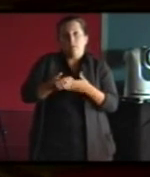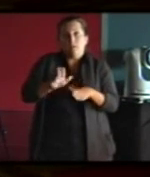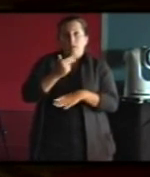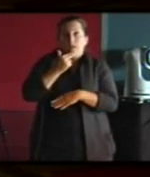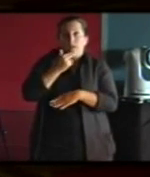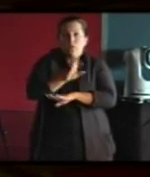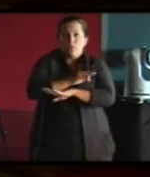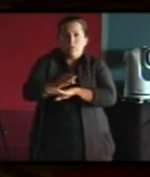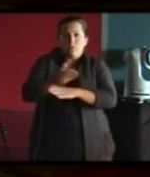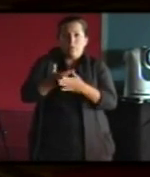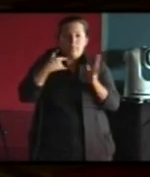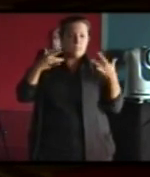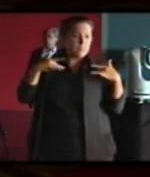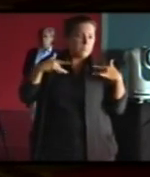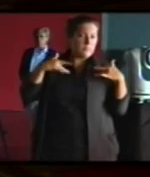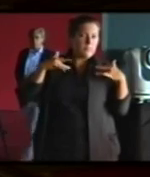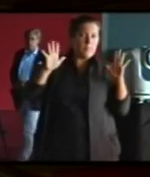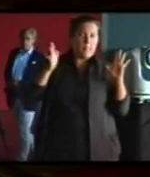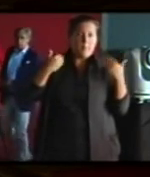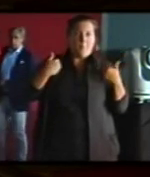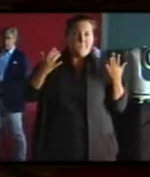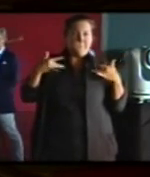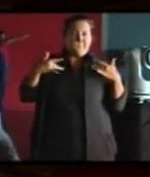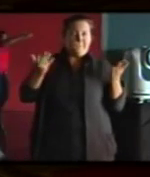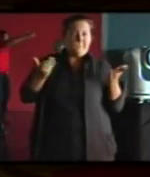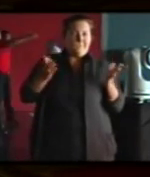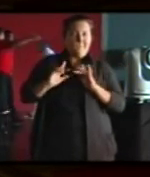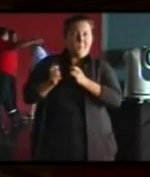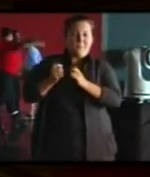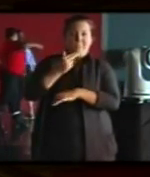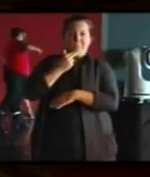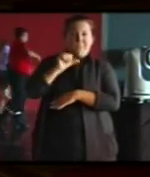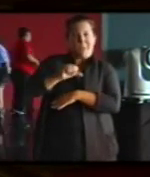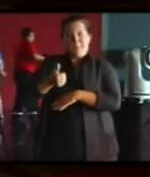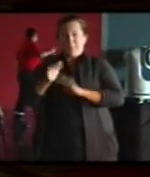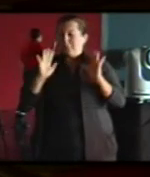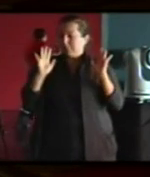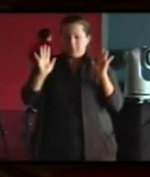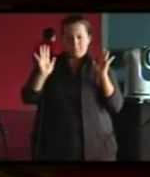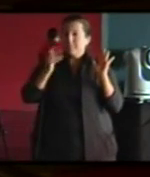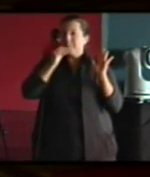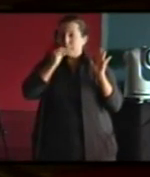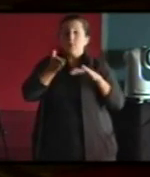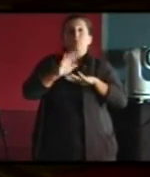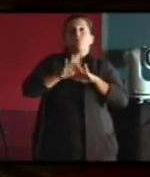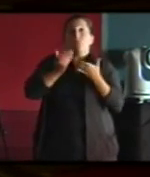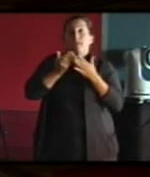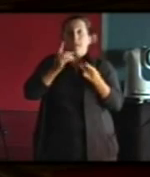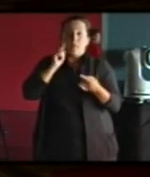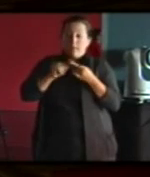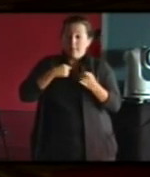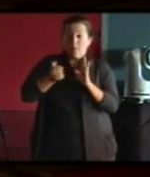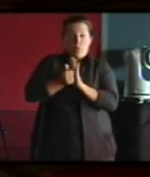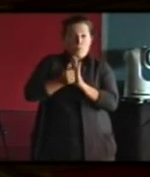qualité architecturale qui ne m'appartient pas ici de qualifier, mais il est très certainement, en tout cas, sur le plan à la fois